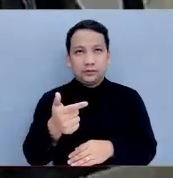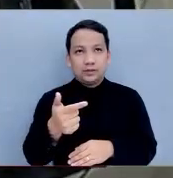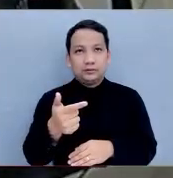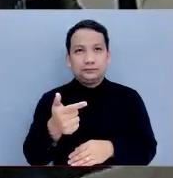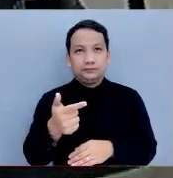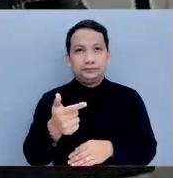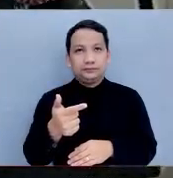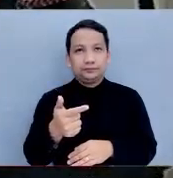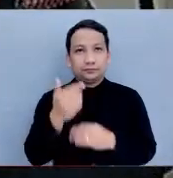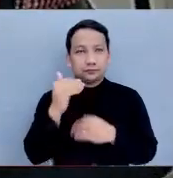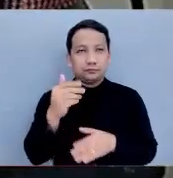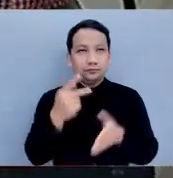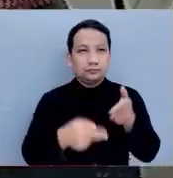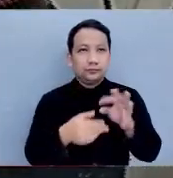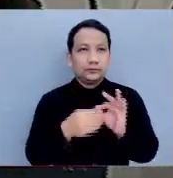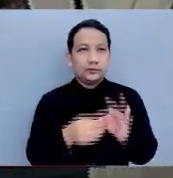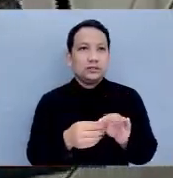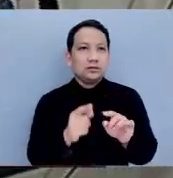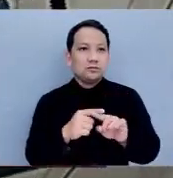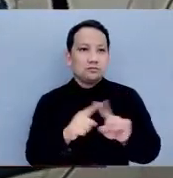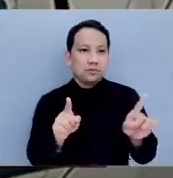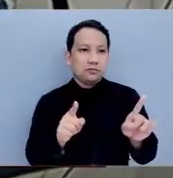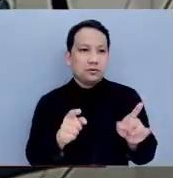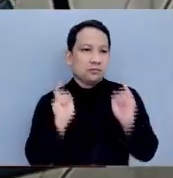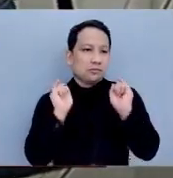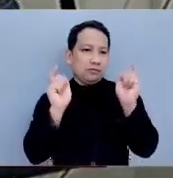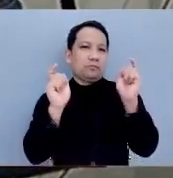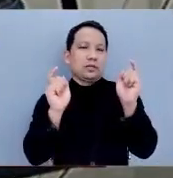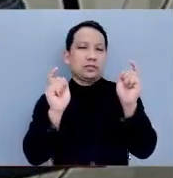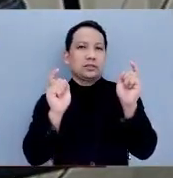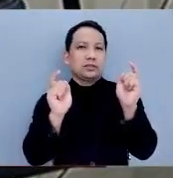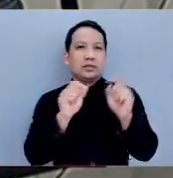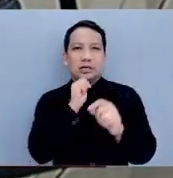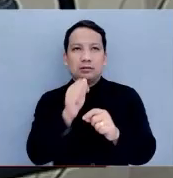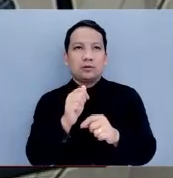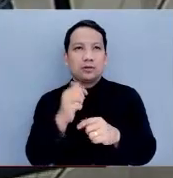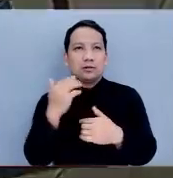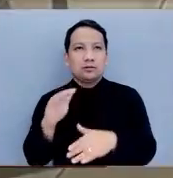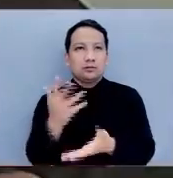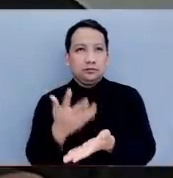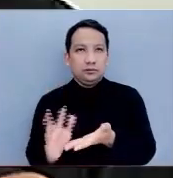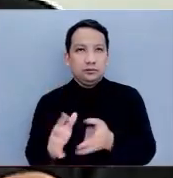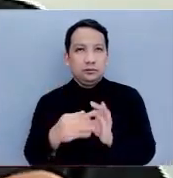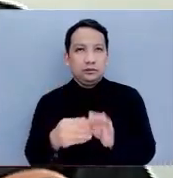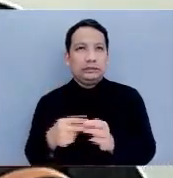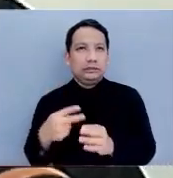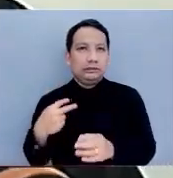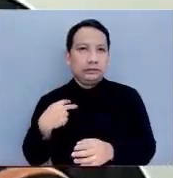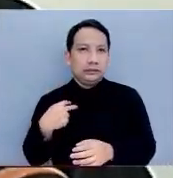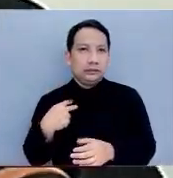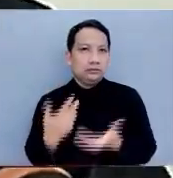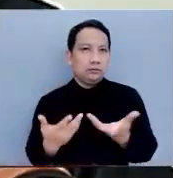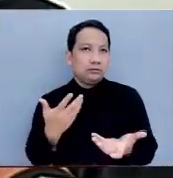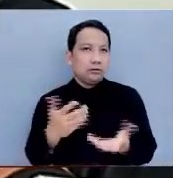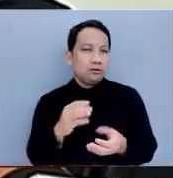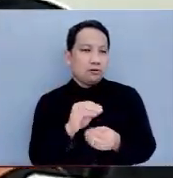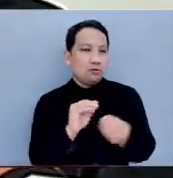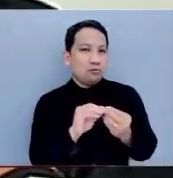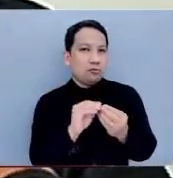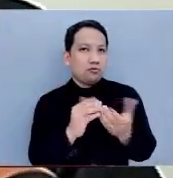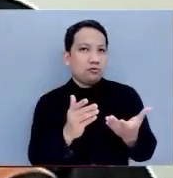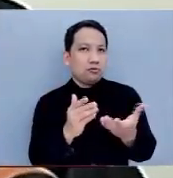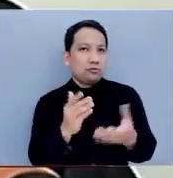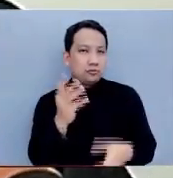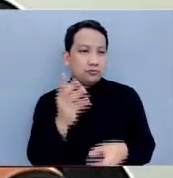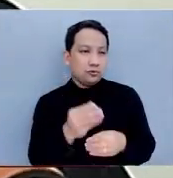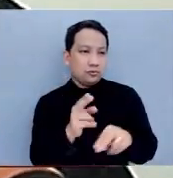ang price ceiling, pero sana raw wag namang ora-orada para hindi nasasayang ang mga stock. Baka kailangan pang magbigay ng konting